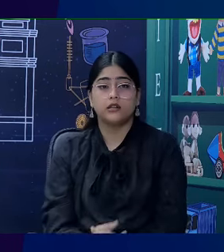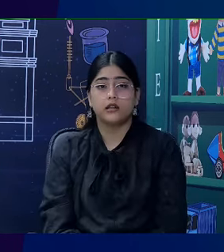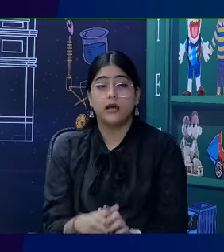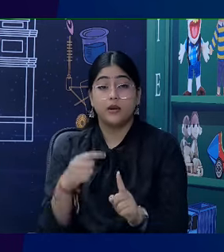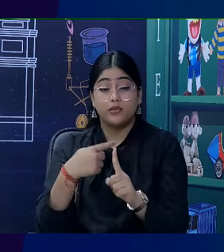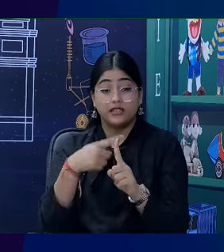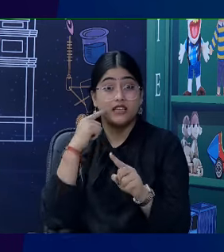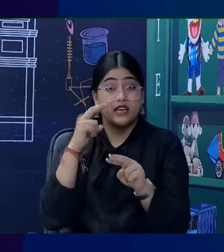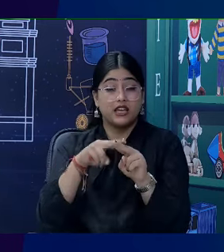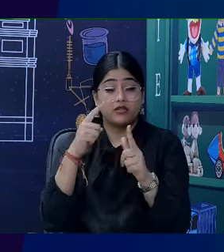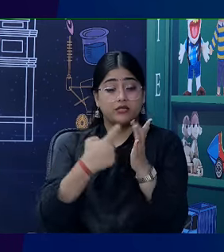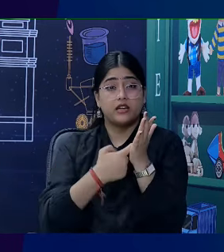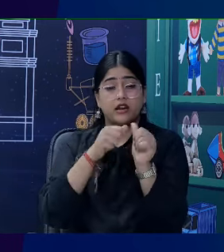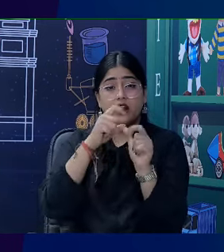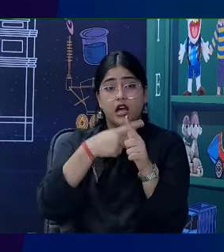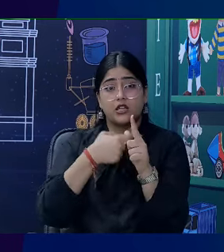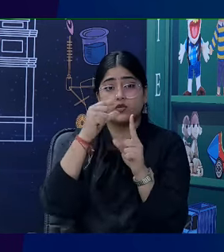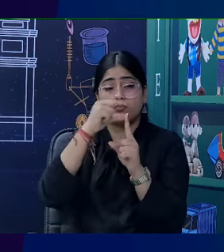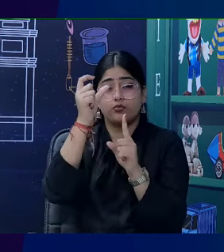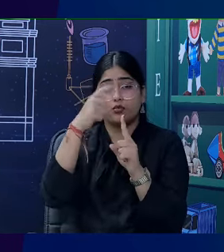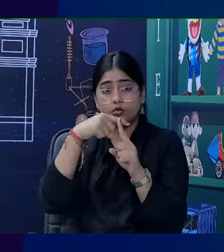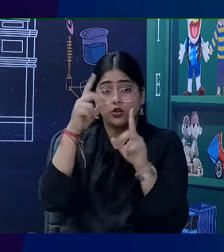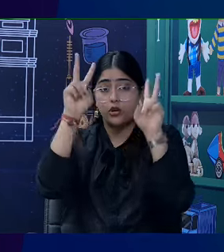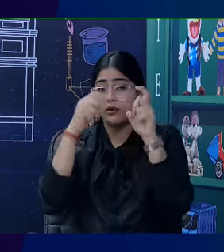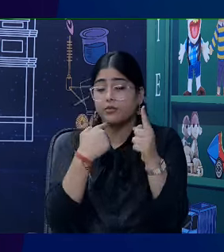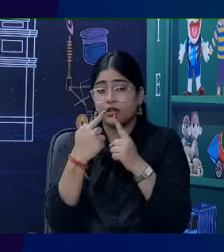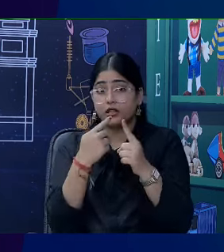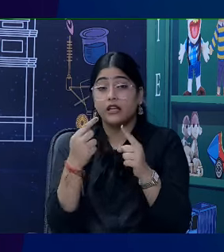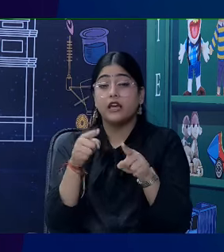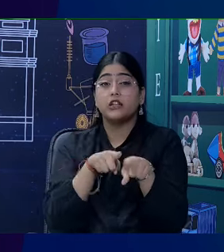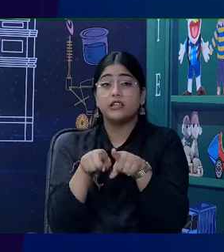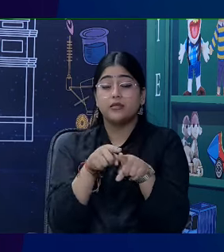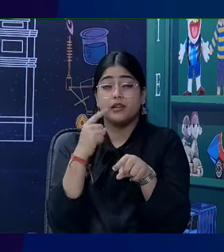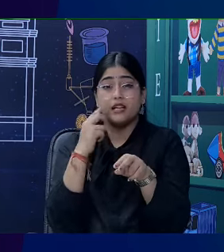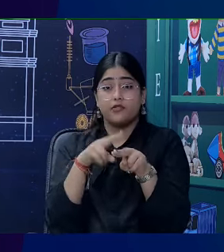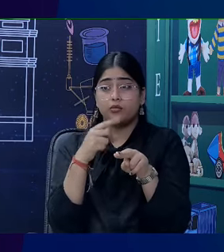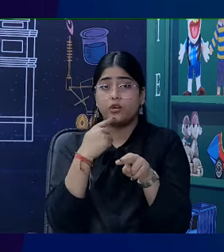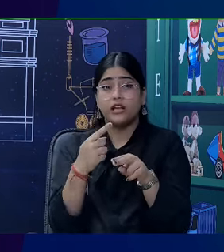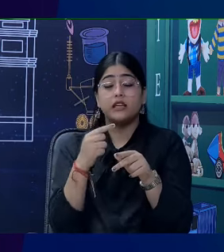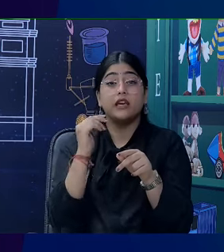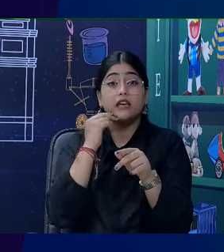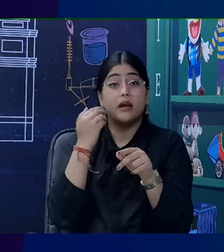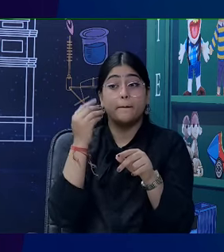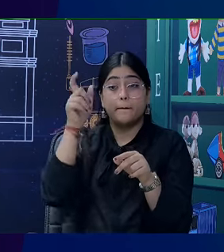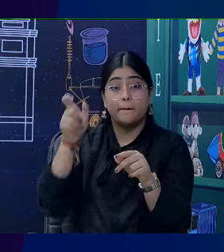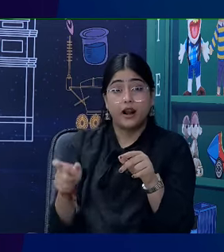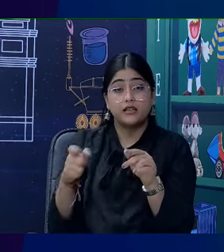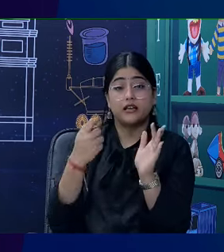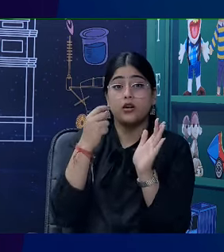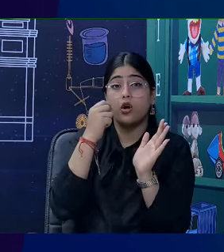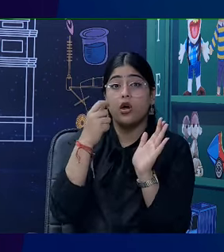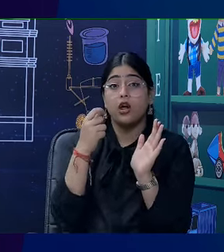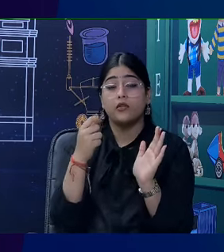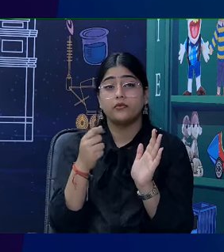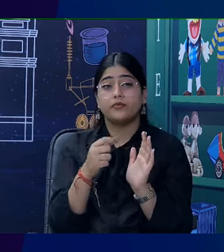राजपूतों की जब बात करते हैं तो सबसे पहले हमारे दिमाग में आता है जब राजपूत लड़ाई के लिए जाता था तो योद्धा और योद्धा के साथ फिर मुझे याद आ रहा है तल